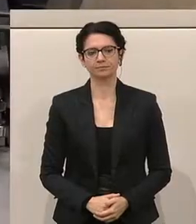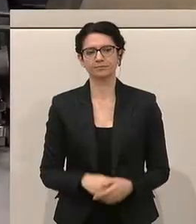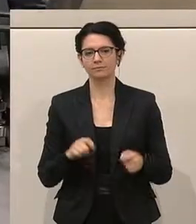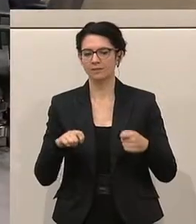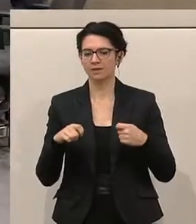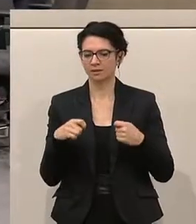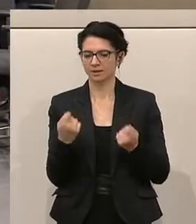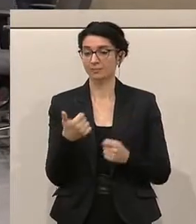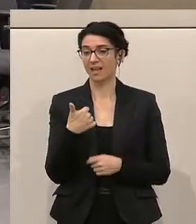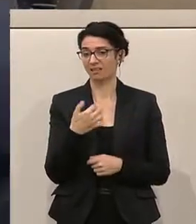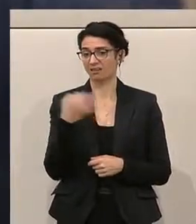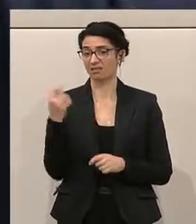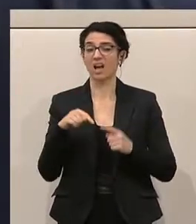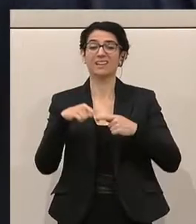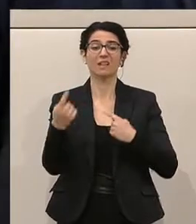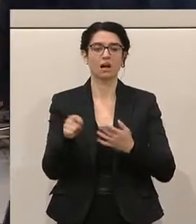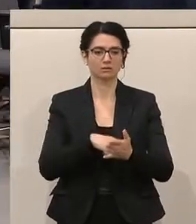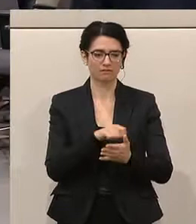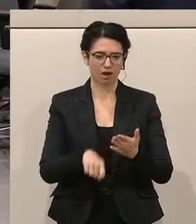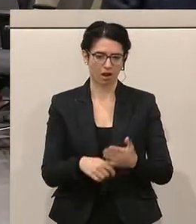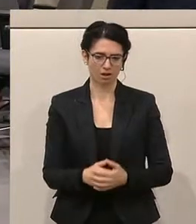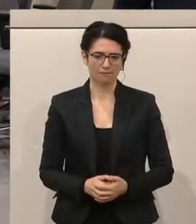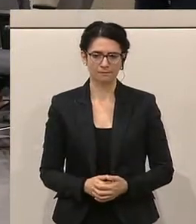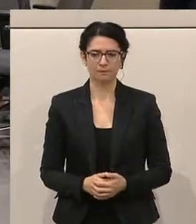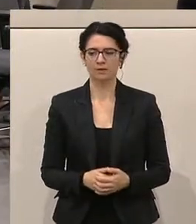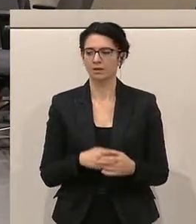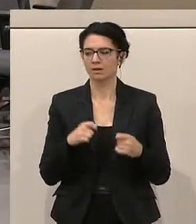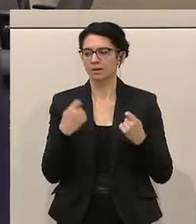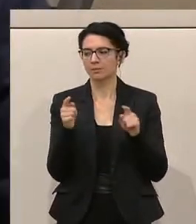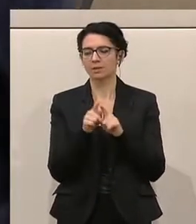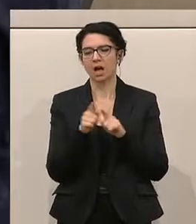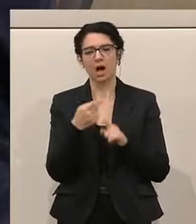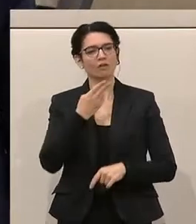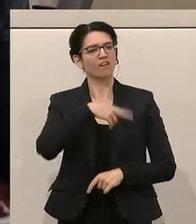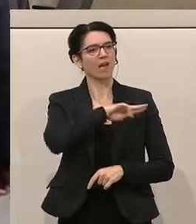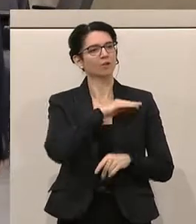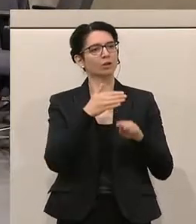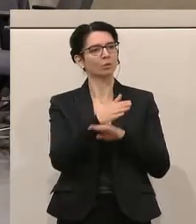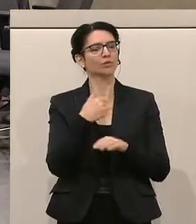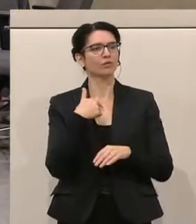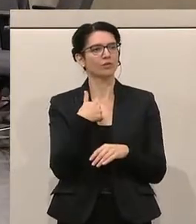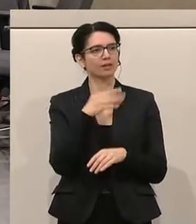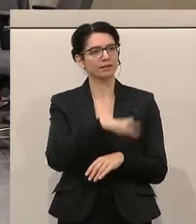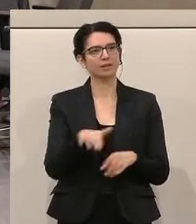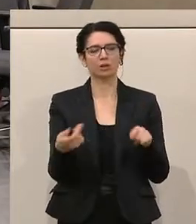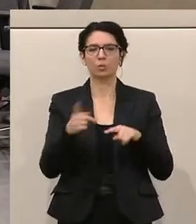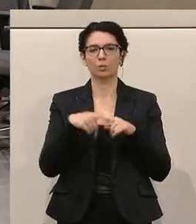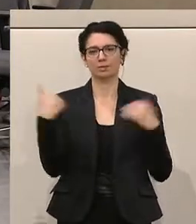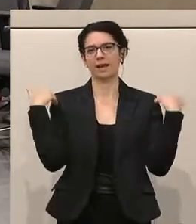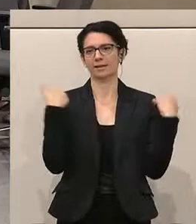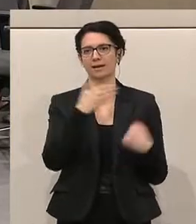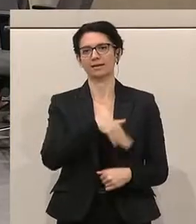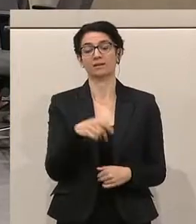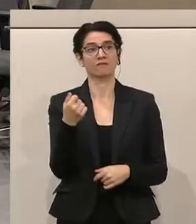Es gibt nämlich einen Tag nach der Wahl und da gibt es auch die Verantwortung für unsere Kinder und Enkelkinder. Und der Finanzminister war ja klar